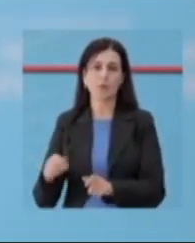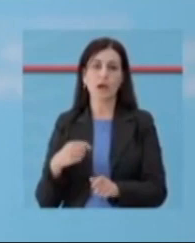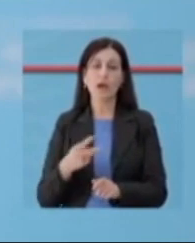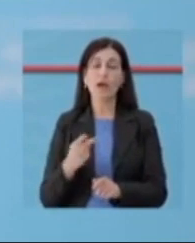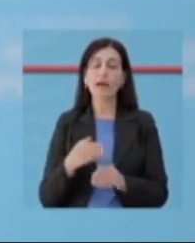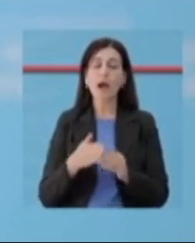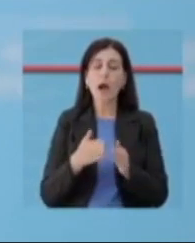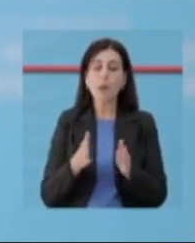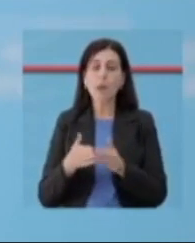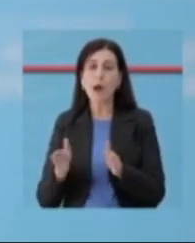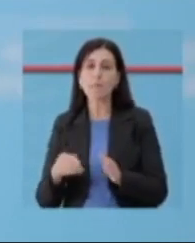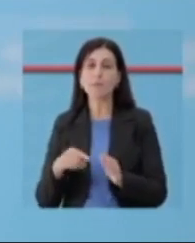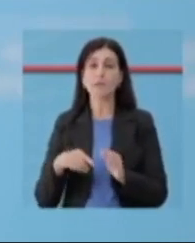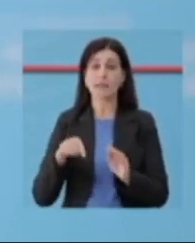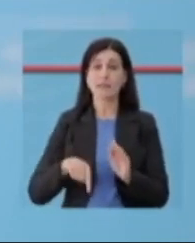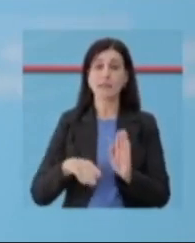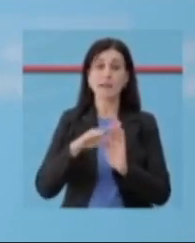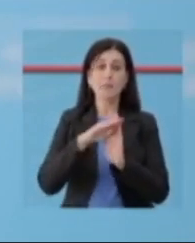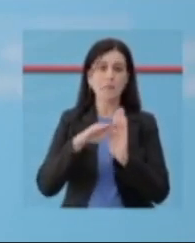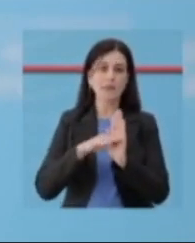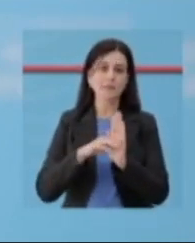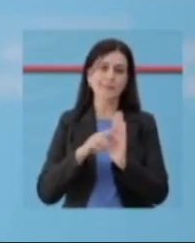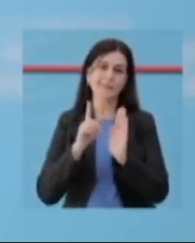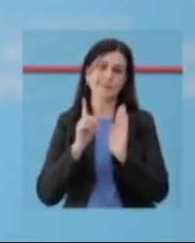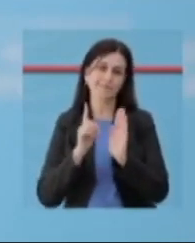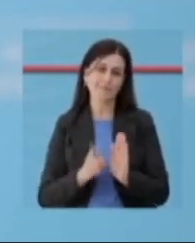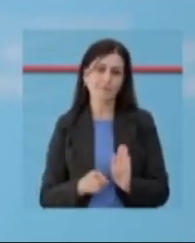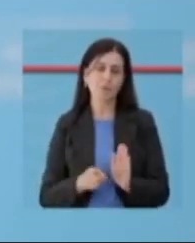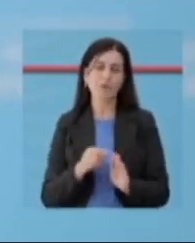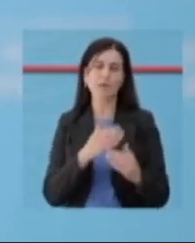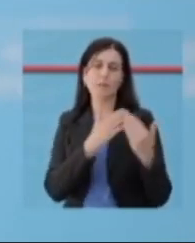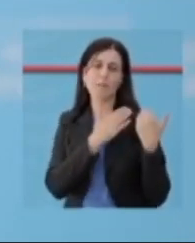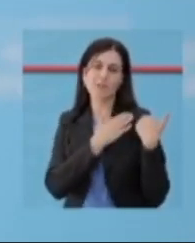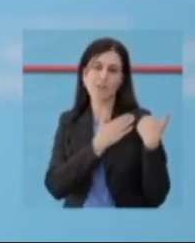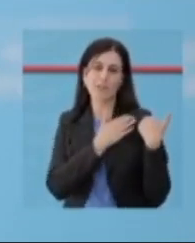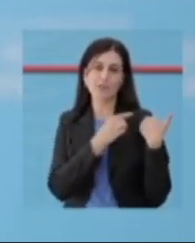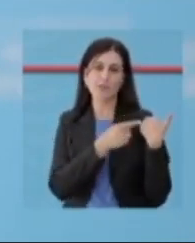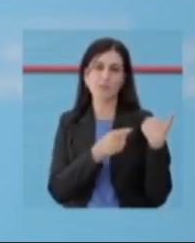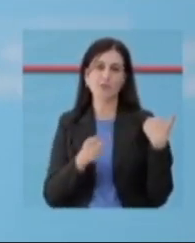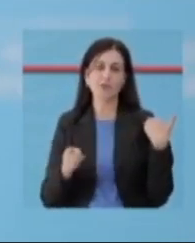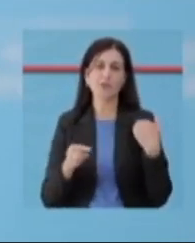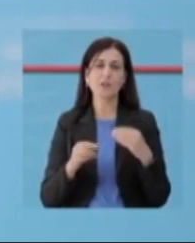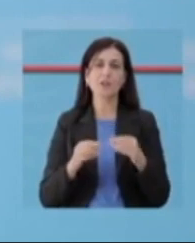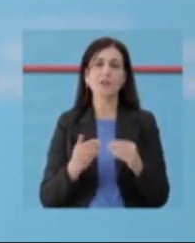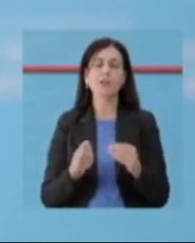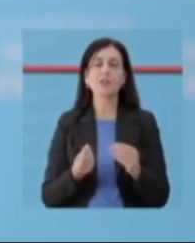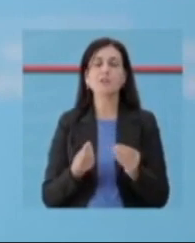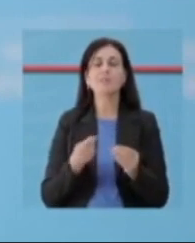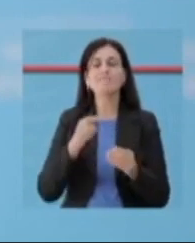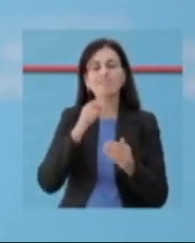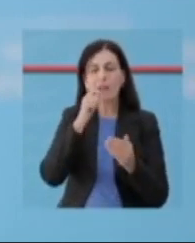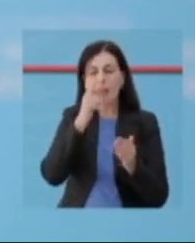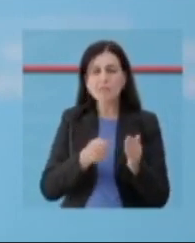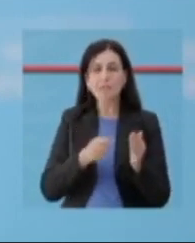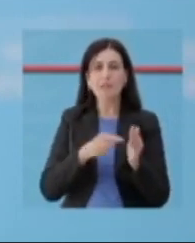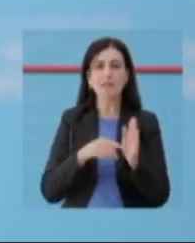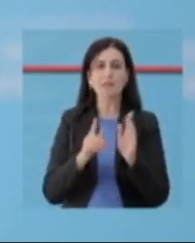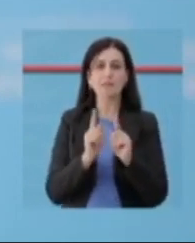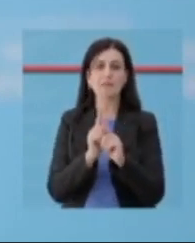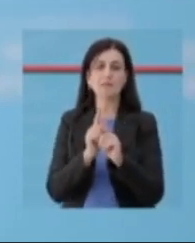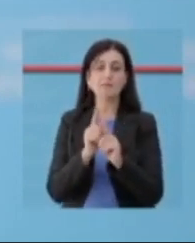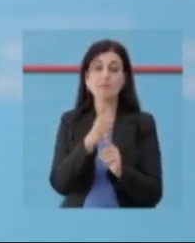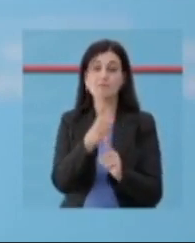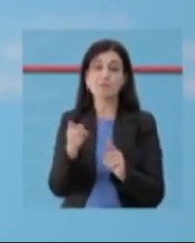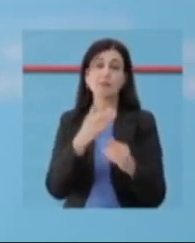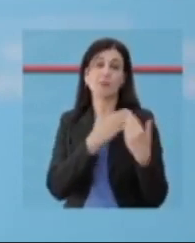dhe favorizuse për vazhdimit e lehtësimi të masave, të përgjejshëm dhe me shumë sensitivitet ku drejtë respektimit të masave, do